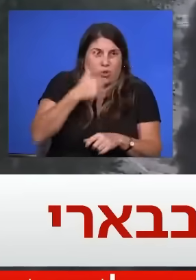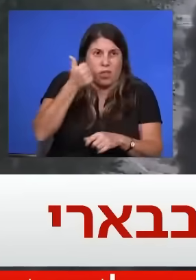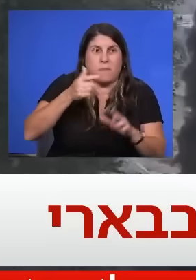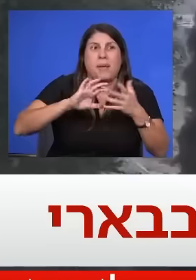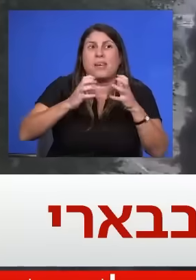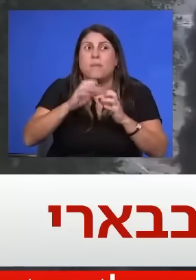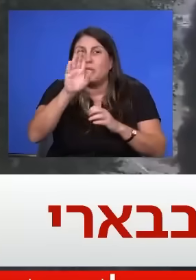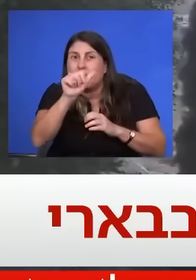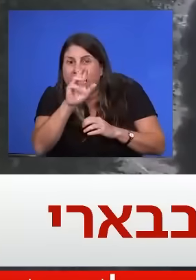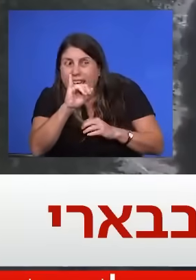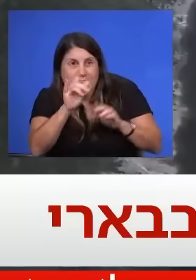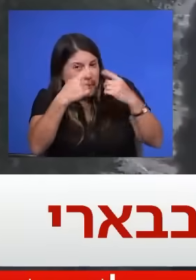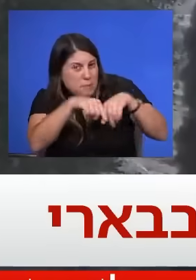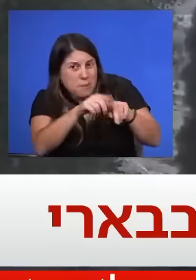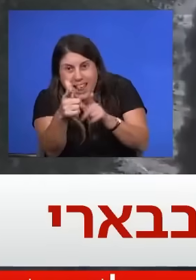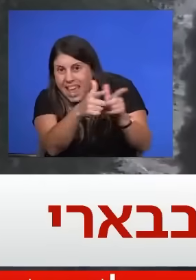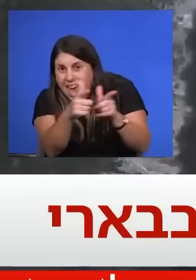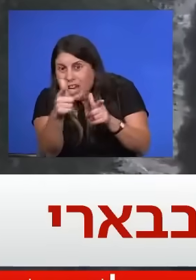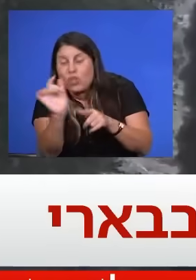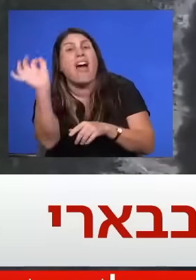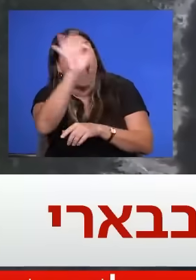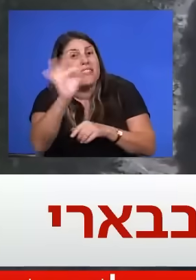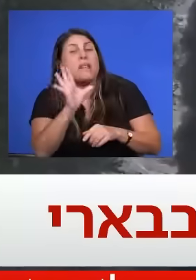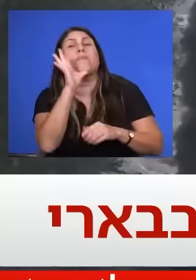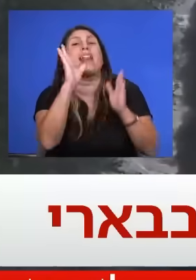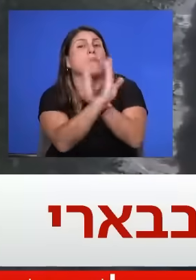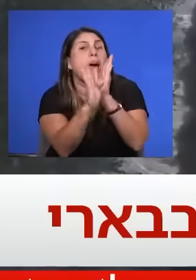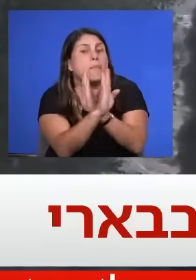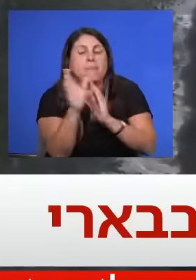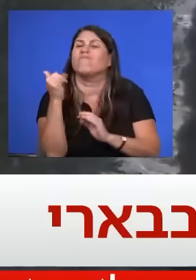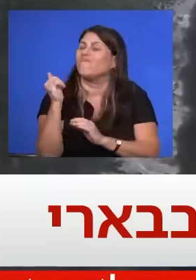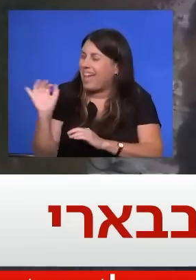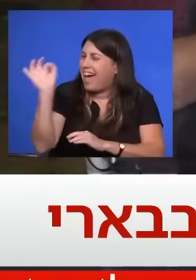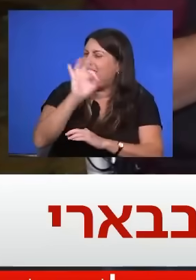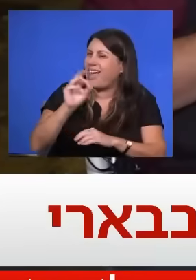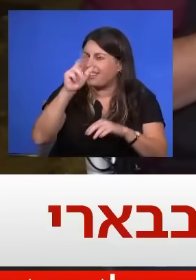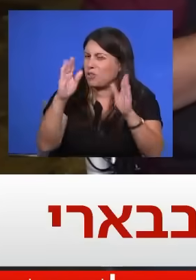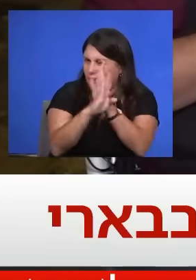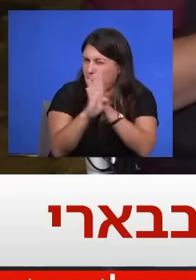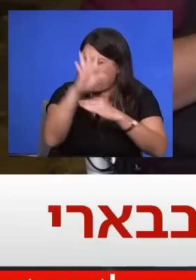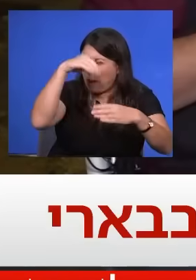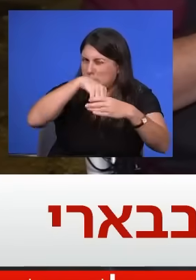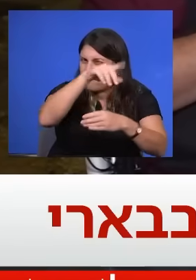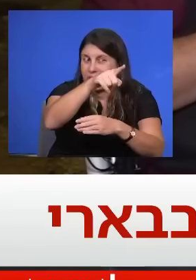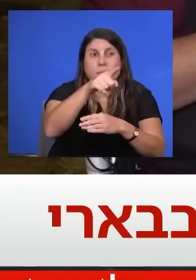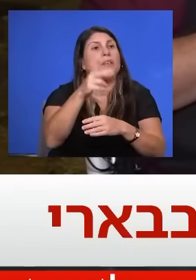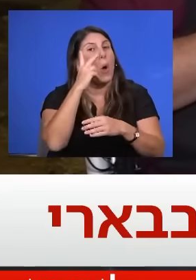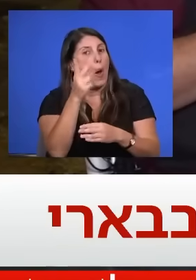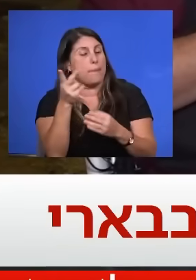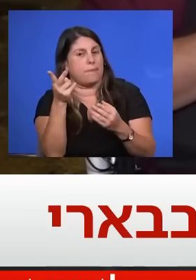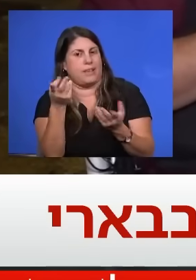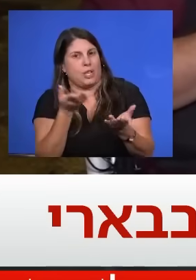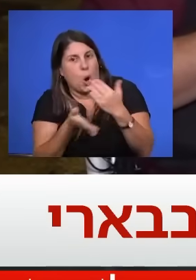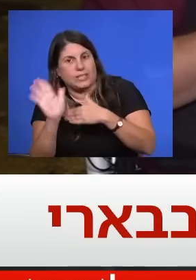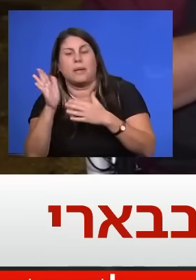עדיין האזור הזה היה מלא במחבלים, מחבלים כל בפנים. המרחב. כן, עדיין מחבלים בפנים. עדיין מחבלים בפנים, והנה הם יוצאים, עגלות של תינוק, תינוקות